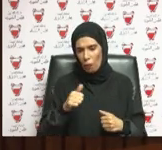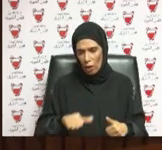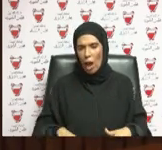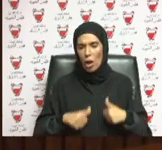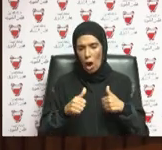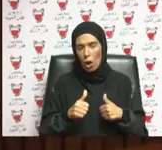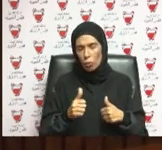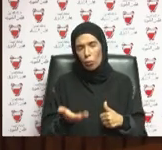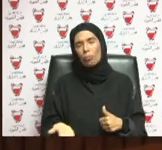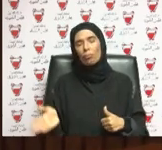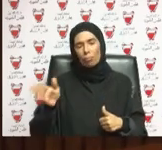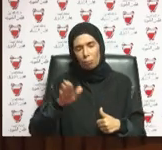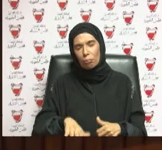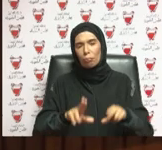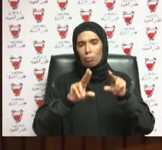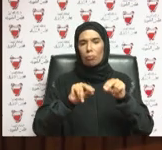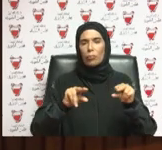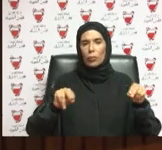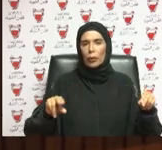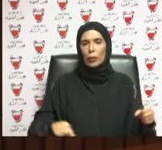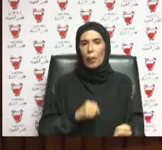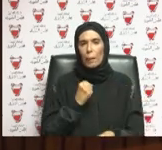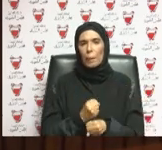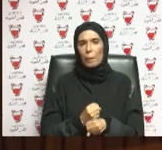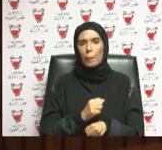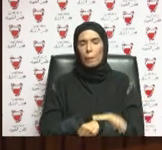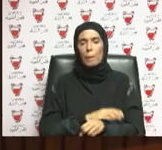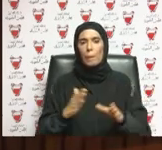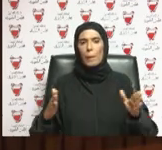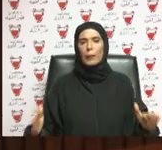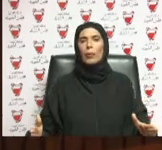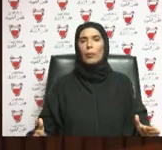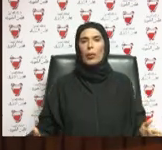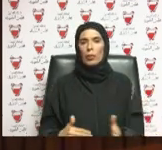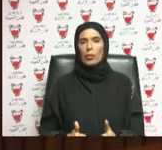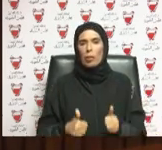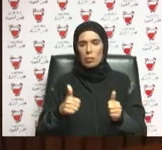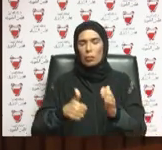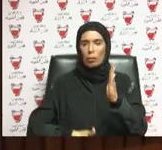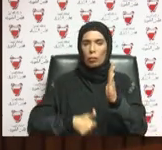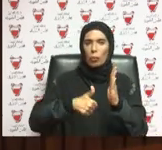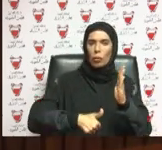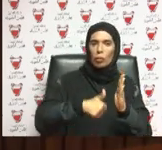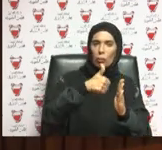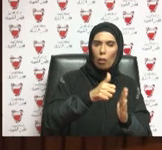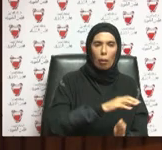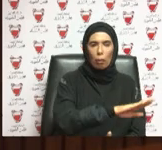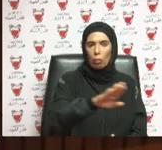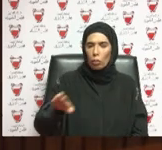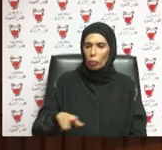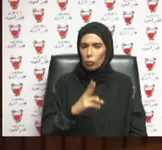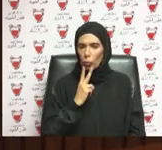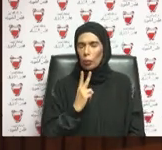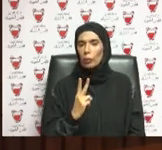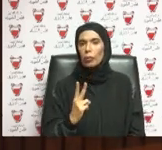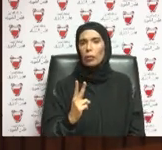مماتك بما قدمته من جهود عظيمة وما حققته من إنجازات مشهودة وبما